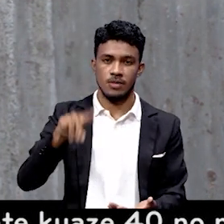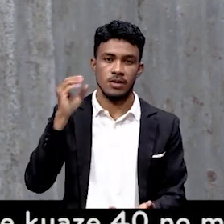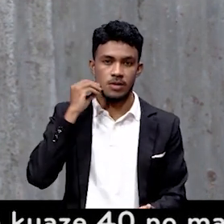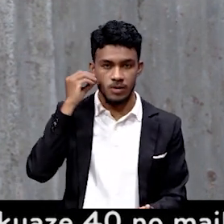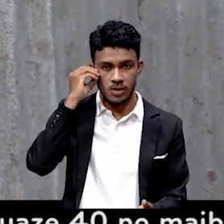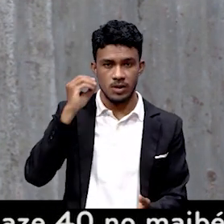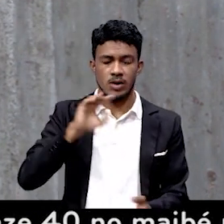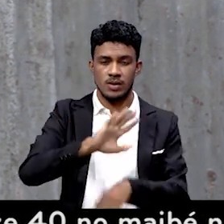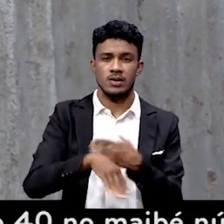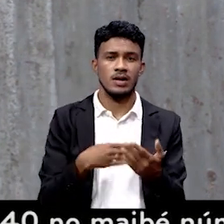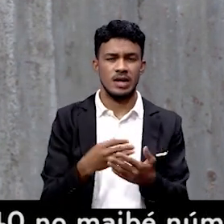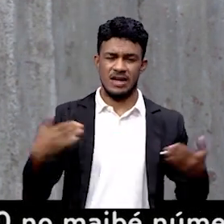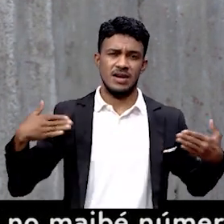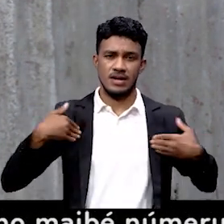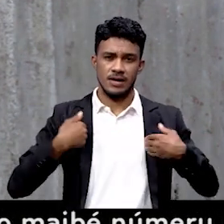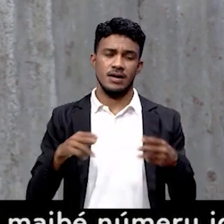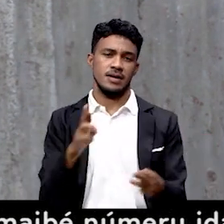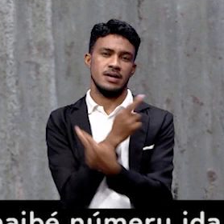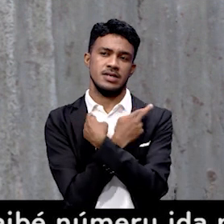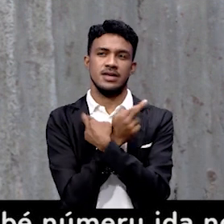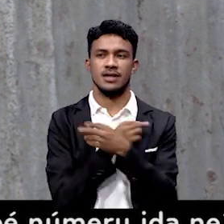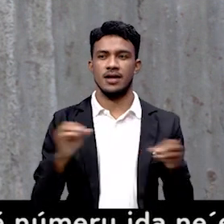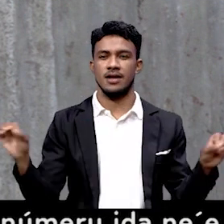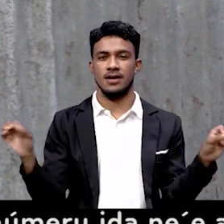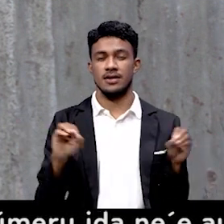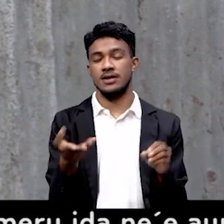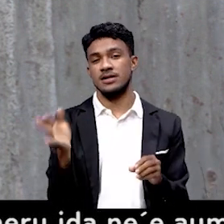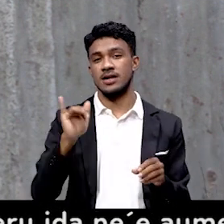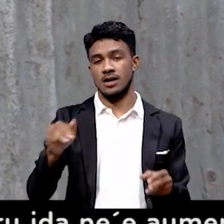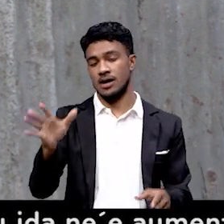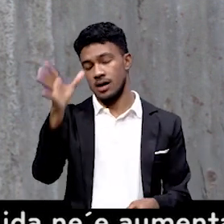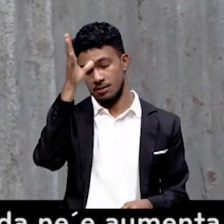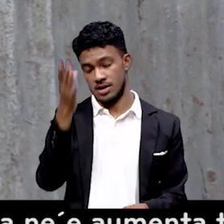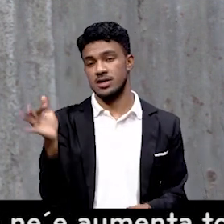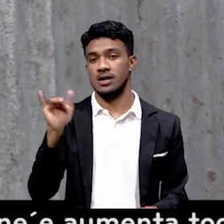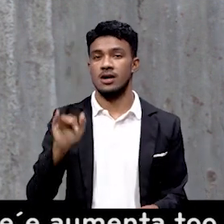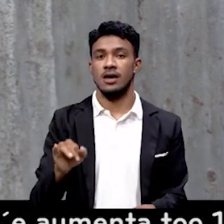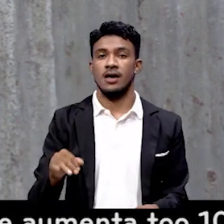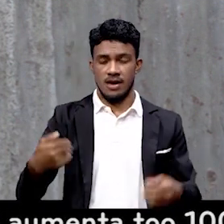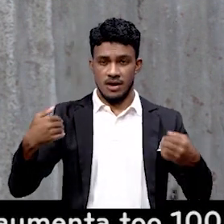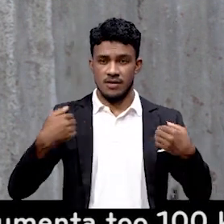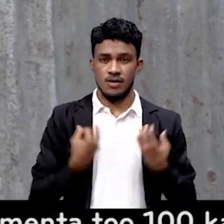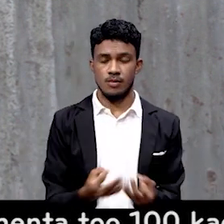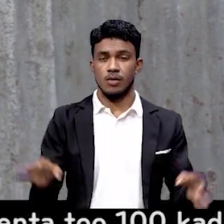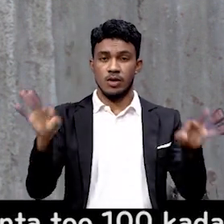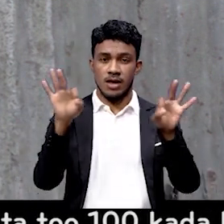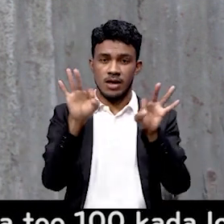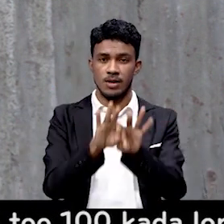pokoknya atu discussion lah ya sira apa sira dia yang penting wano sekolah ba